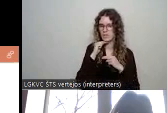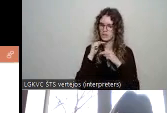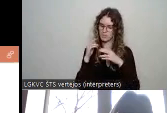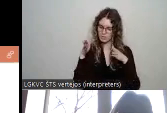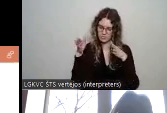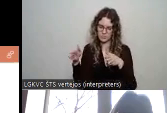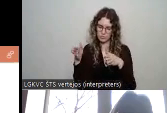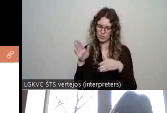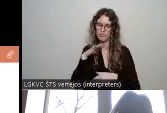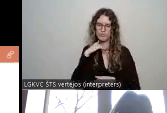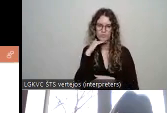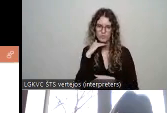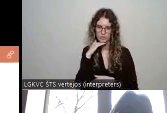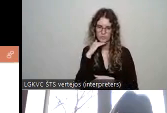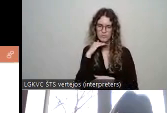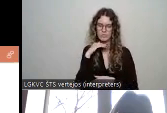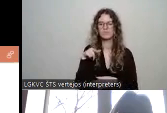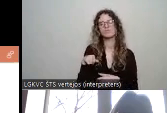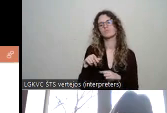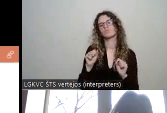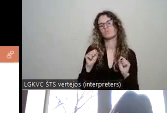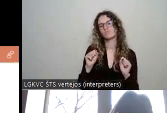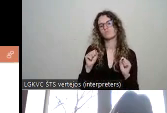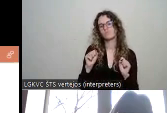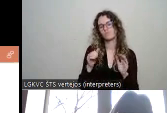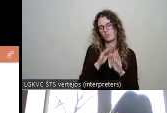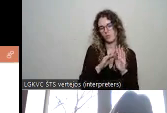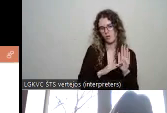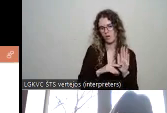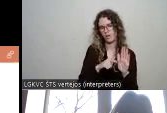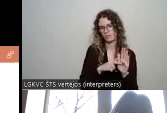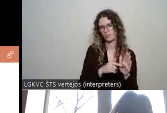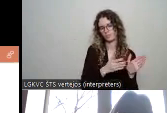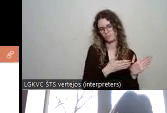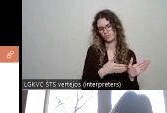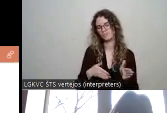dėmesys, užtikrinant, kad programa būtų darni.